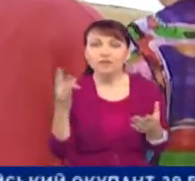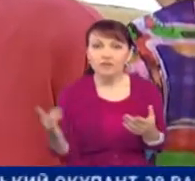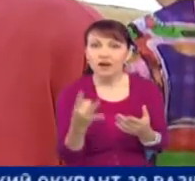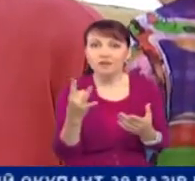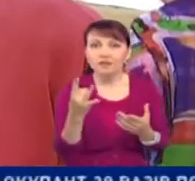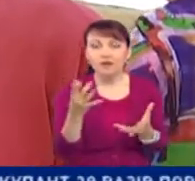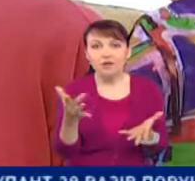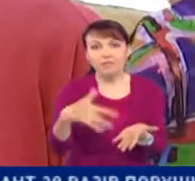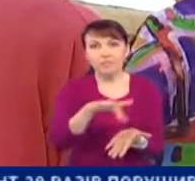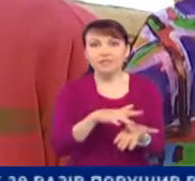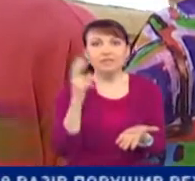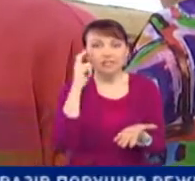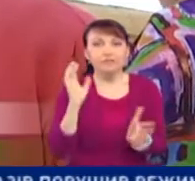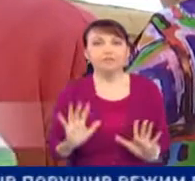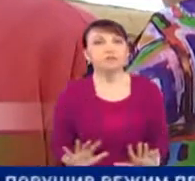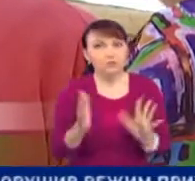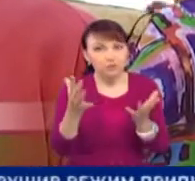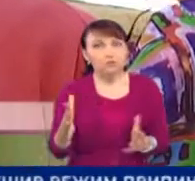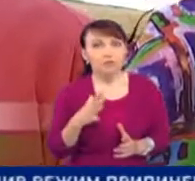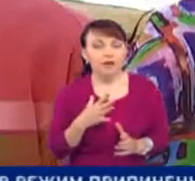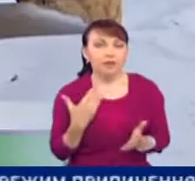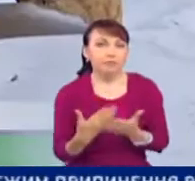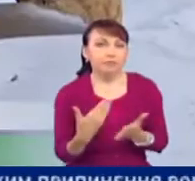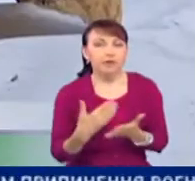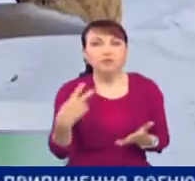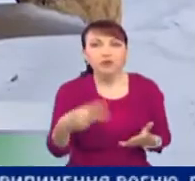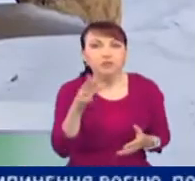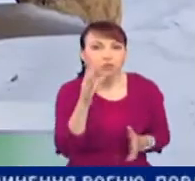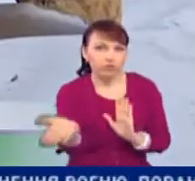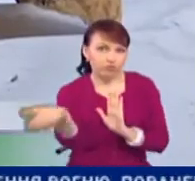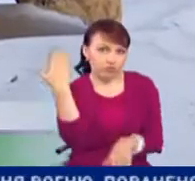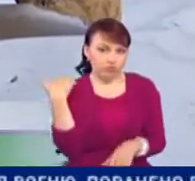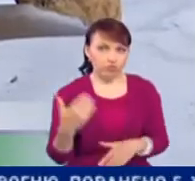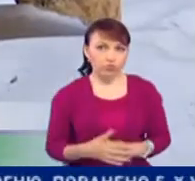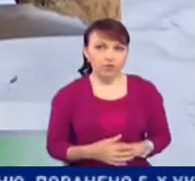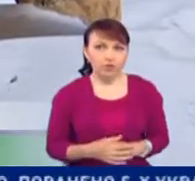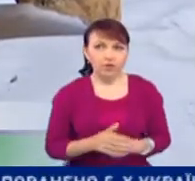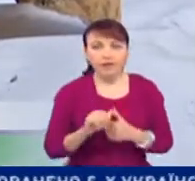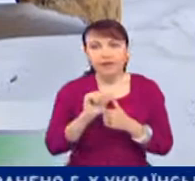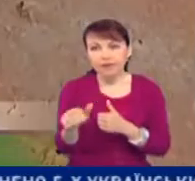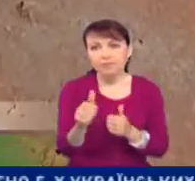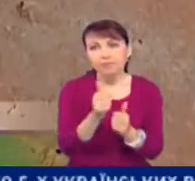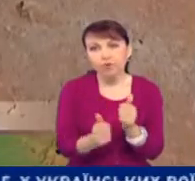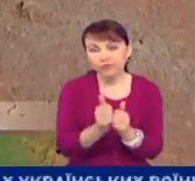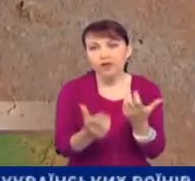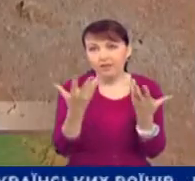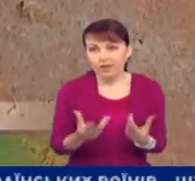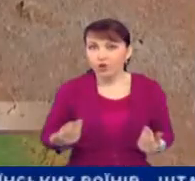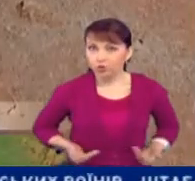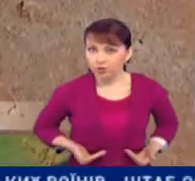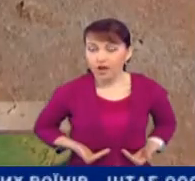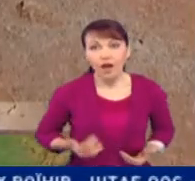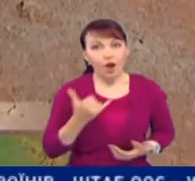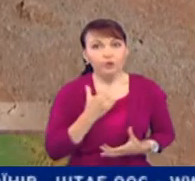в місті Києві траплялася, напевно, років 20 тому. Крім такого, знаєте, повсякденного життя, ми ще